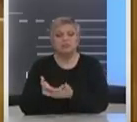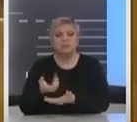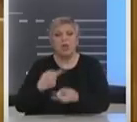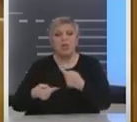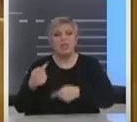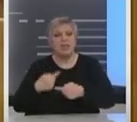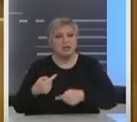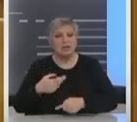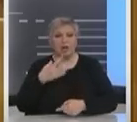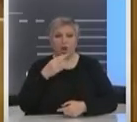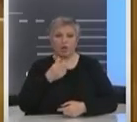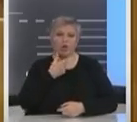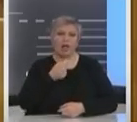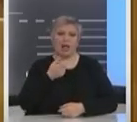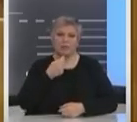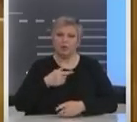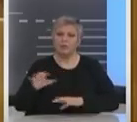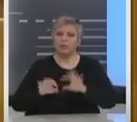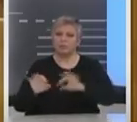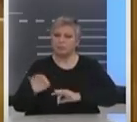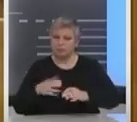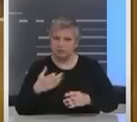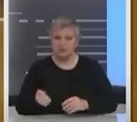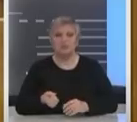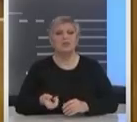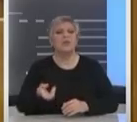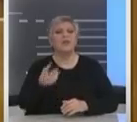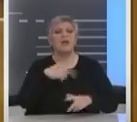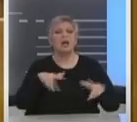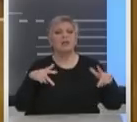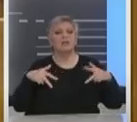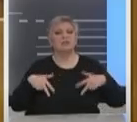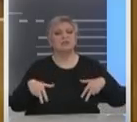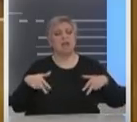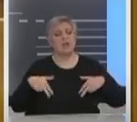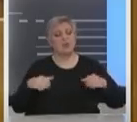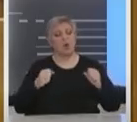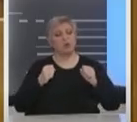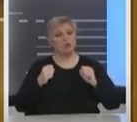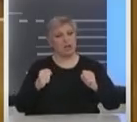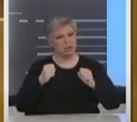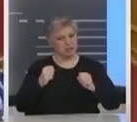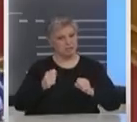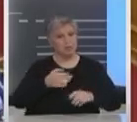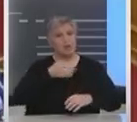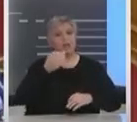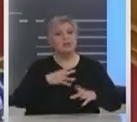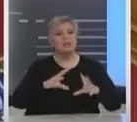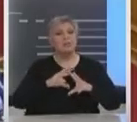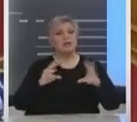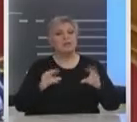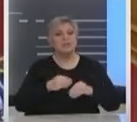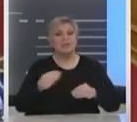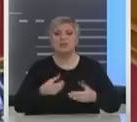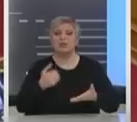και νέες θέσεις εργασίας. Αναφέρθηκε ο κύριος Ξανθός. Παρακαλώ, κάντε λίγο ησυχία, παρακαλώ. Στην αλλαγή του θεσμικού πλαισίου